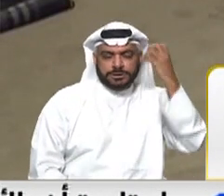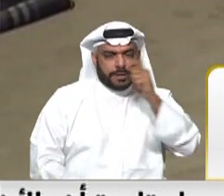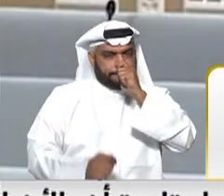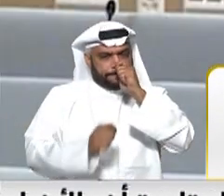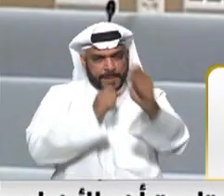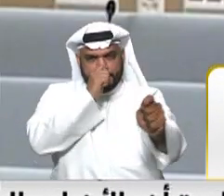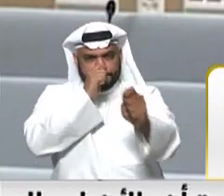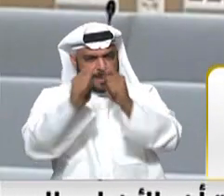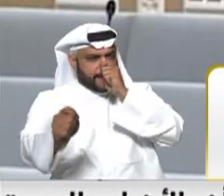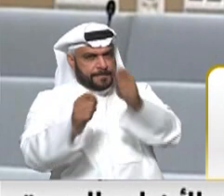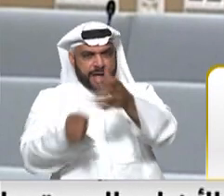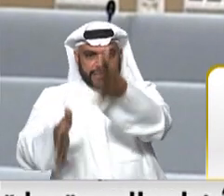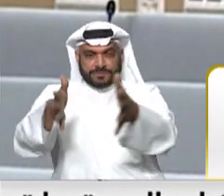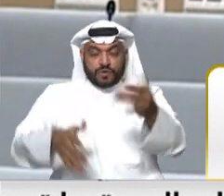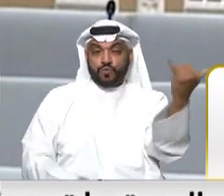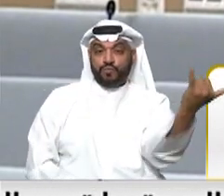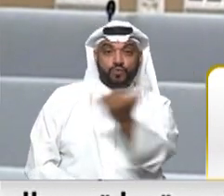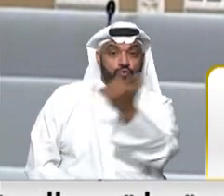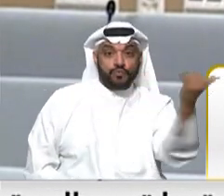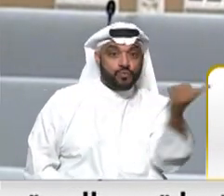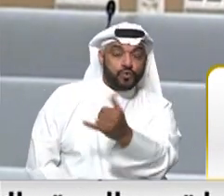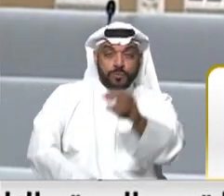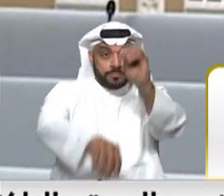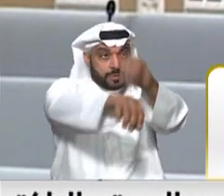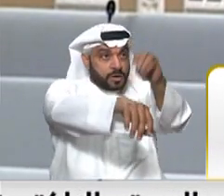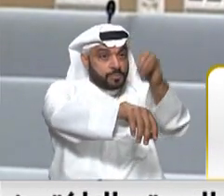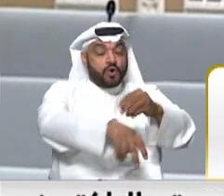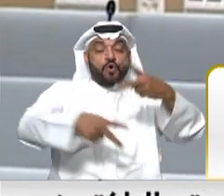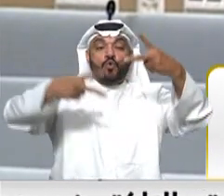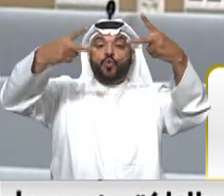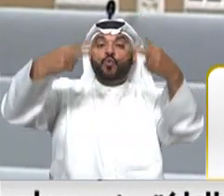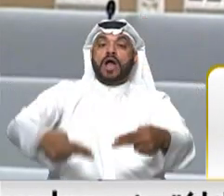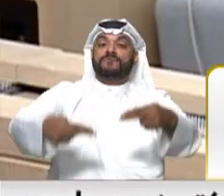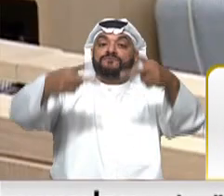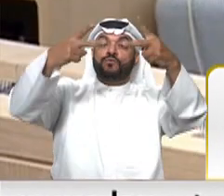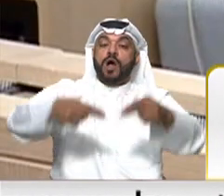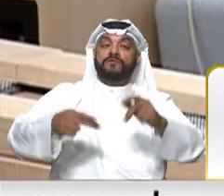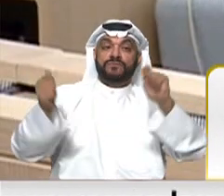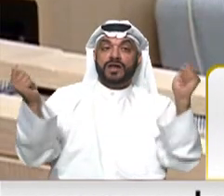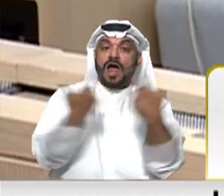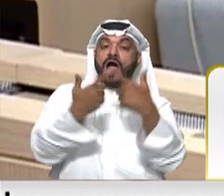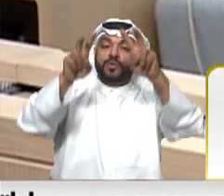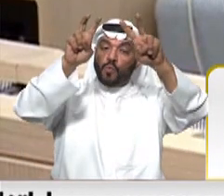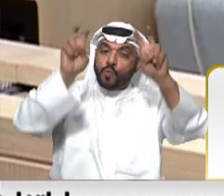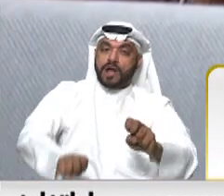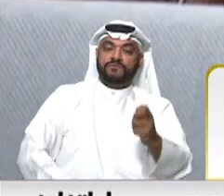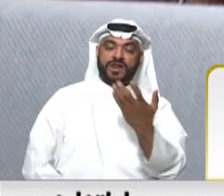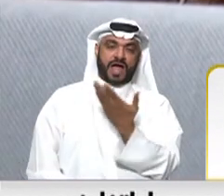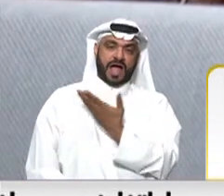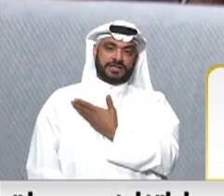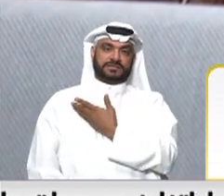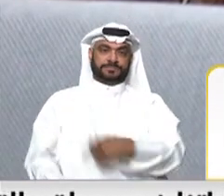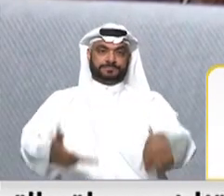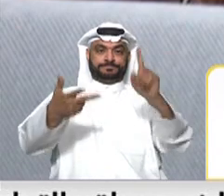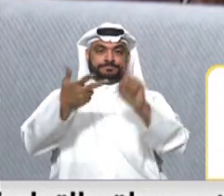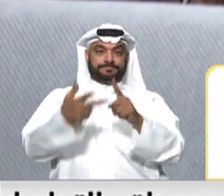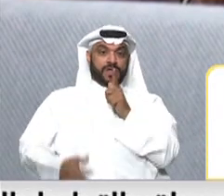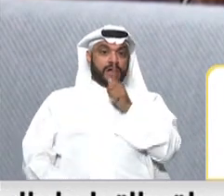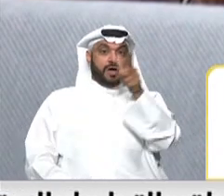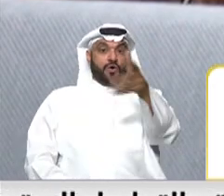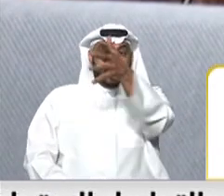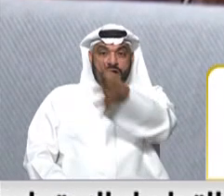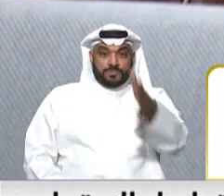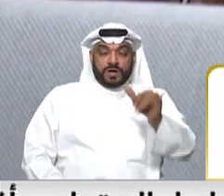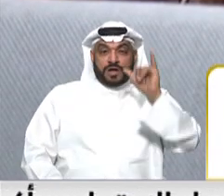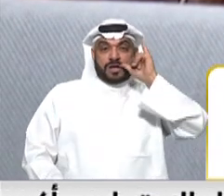الامميه على الحاجه الماسه الى وقف اطلاق النار في قطاع غزه كما افادت منظمه انقذ الاطفال